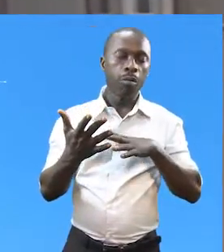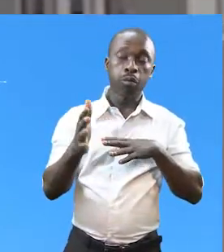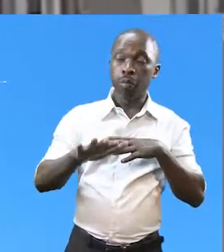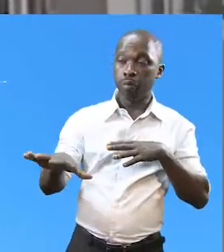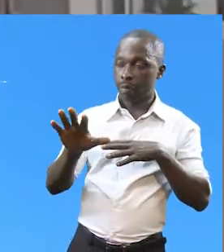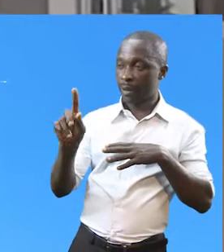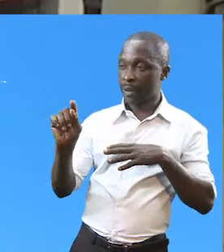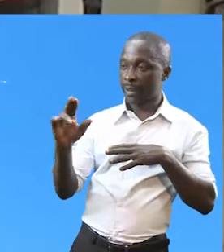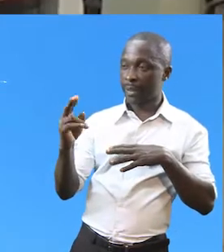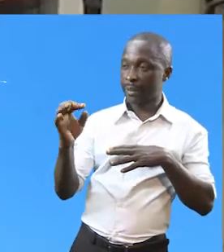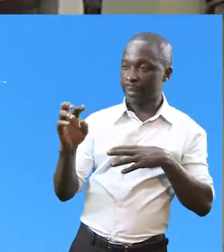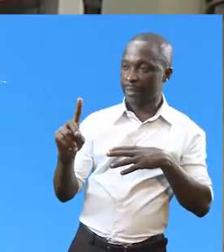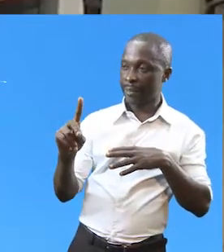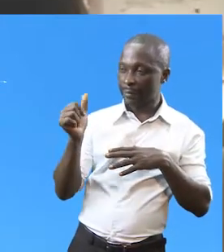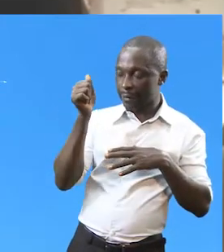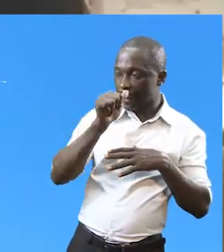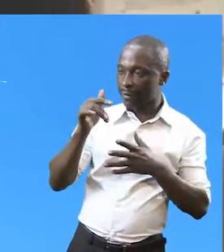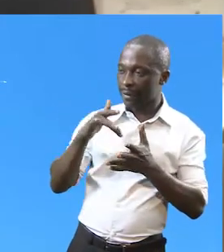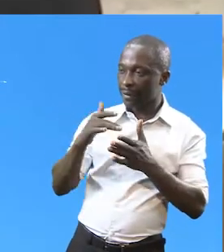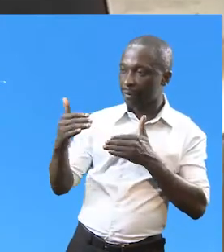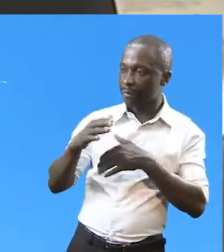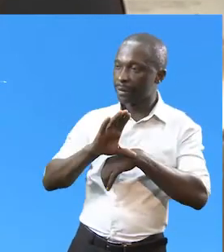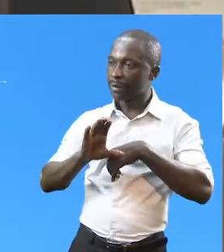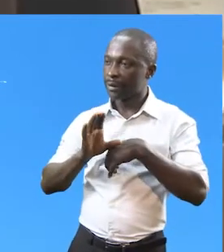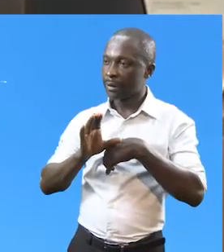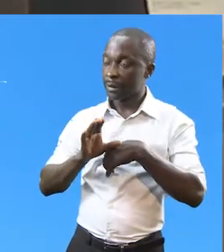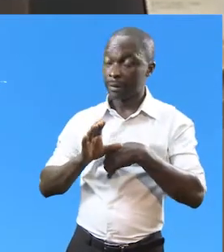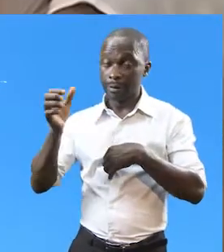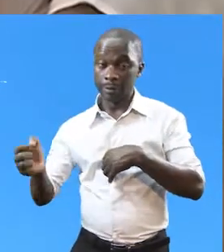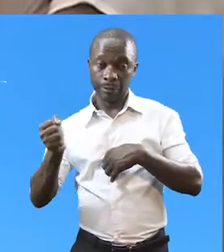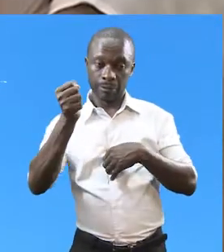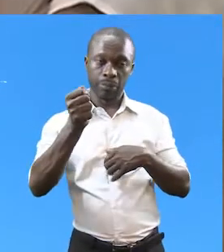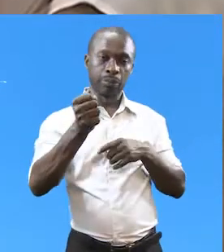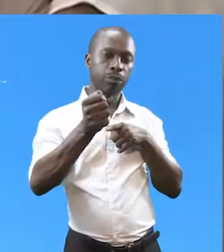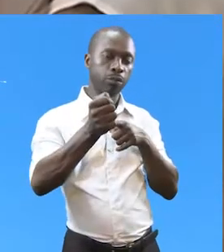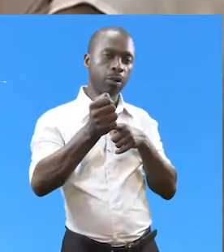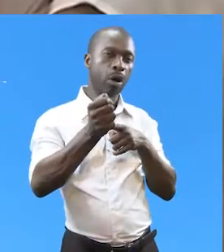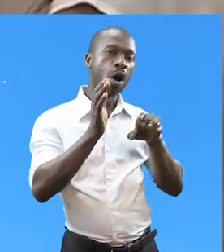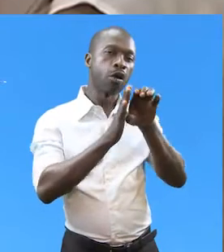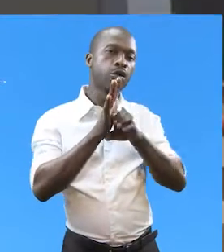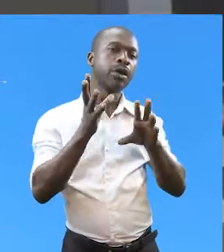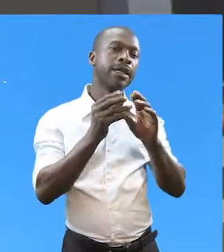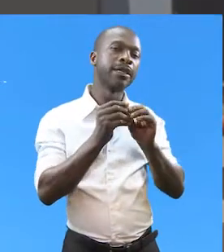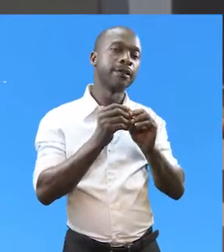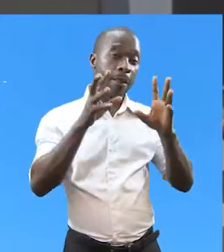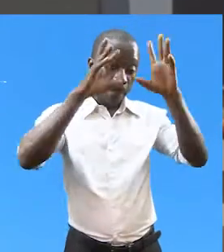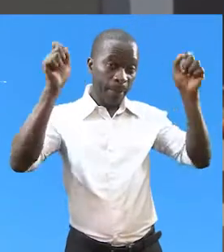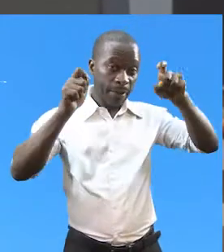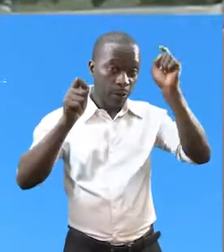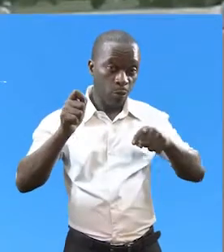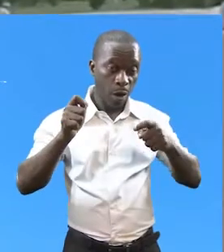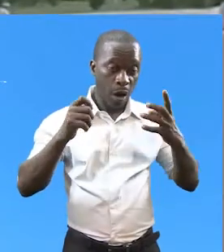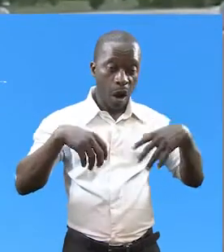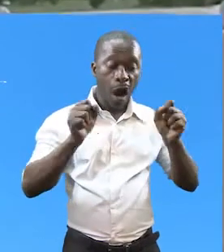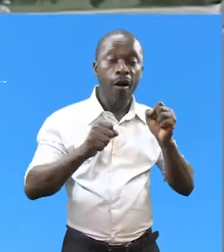national inclusif, l'âge requis pour prétendre à la tête de la République tchadienne a été fixé à 40 ans. Une décision qui a poussé la